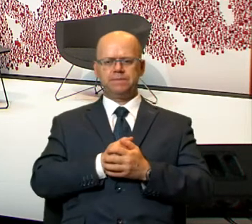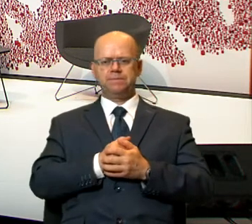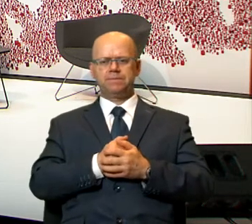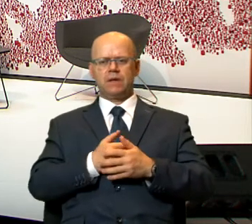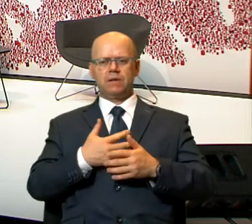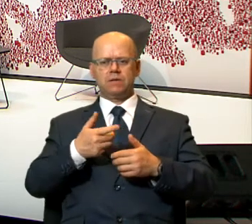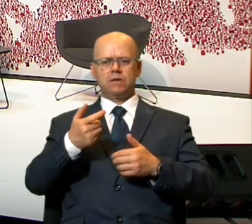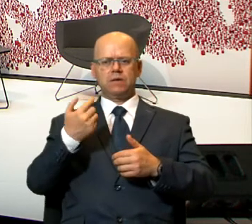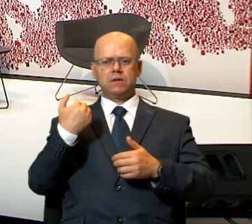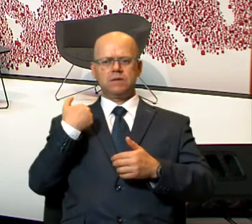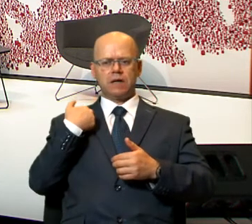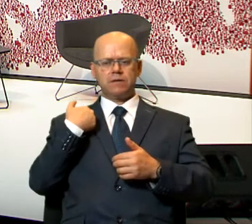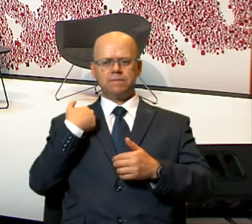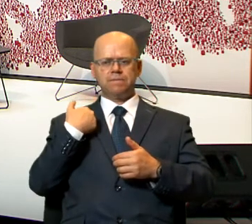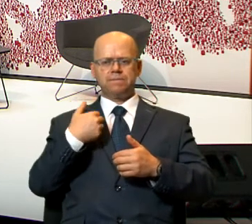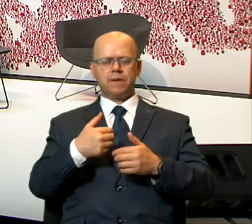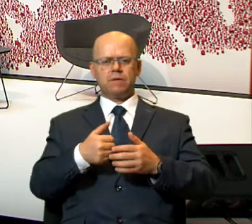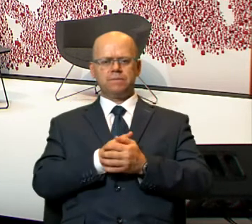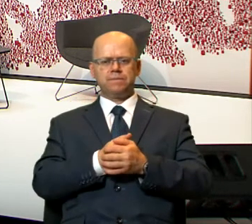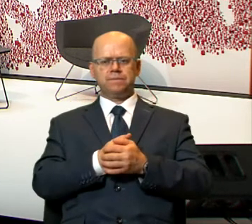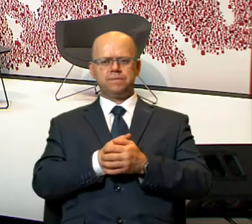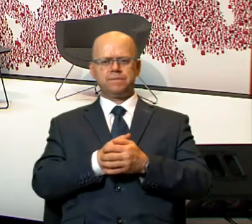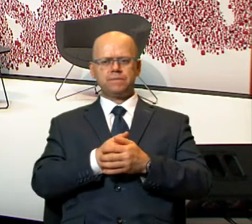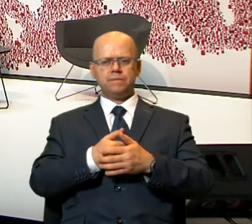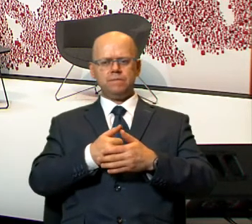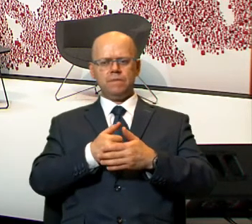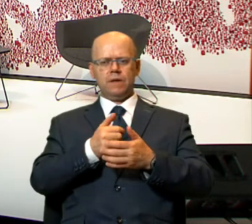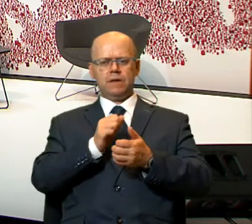do wypalania